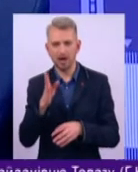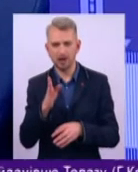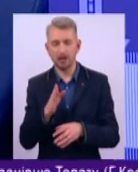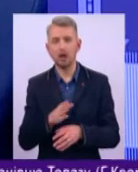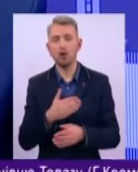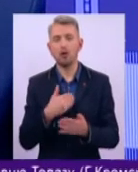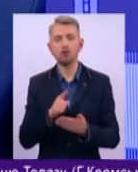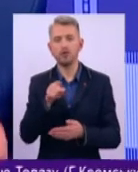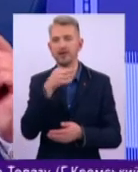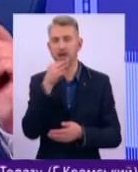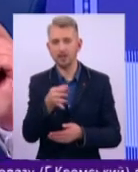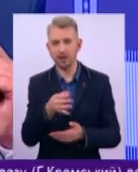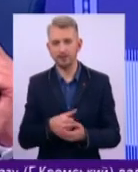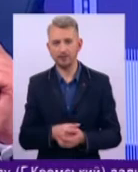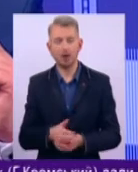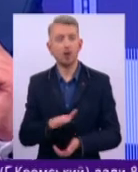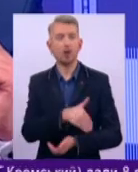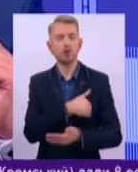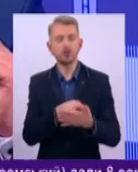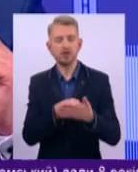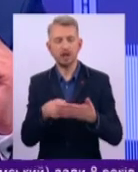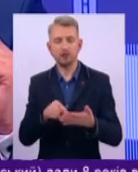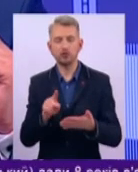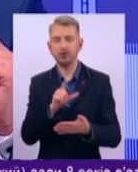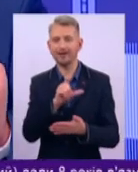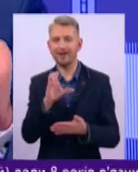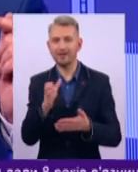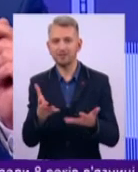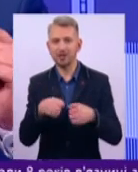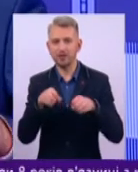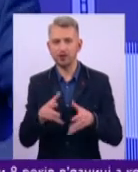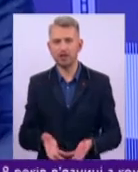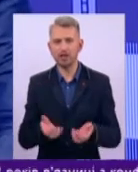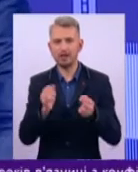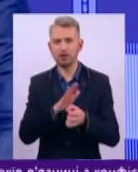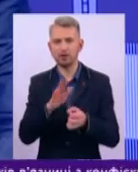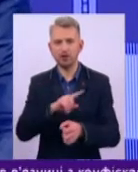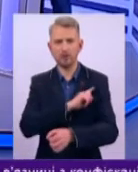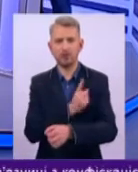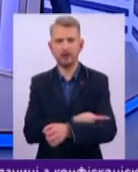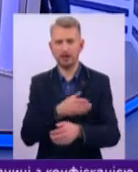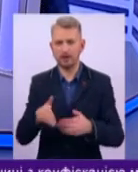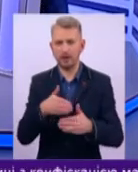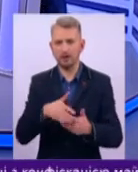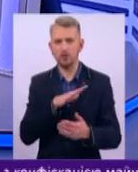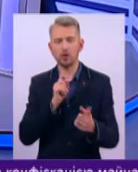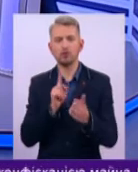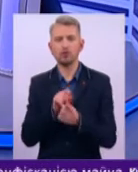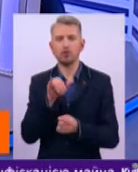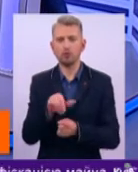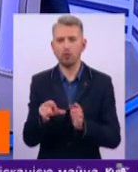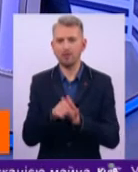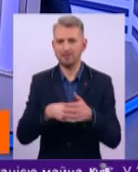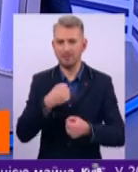Мішель, ось що він сказав. Хотів би підкреслити, що ЄС прийняв рішення не підтримувати посилення санкцій. Була зустріч у нього з